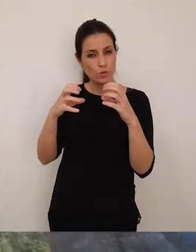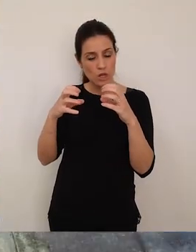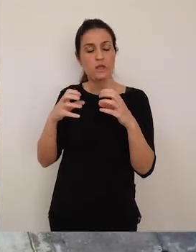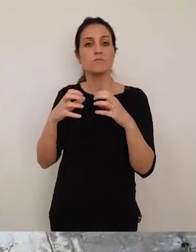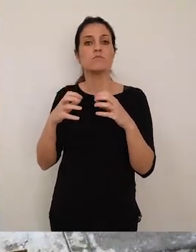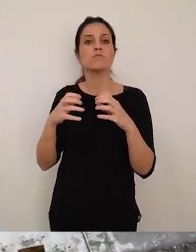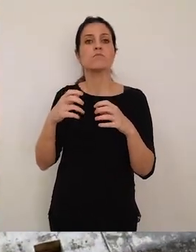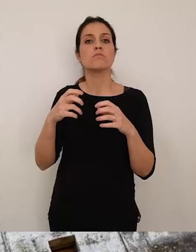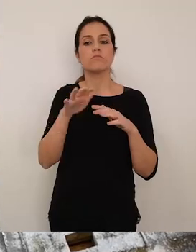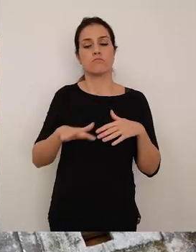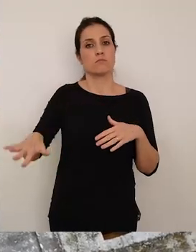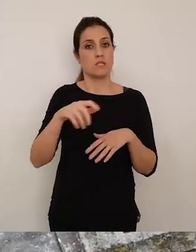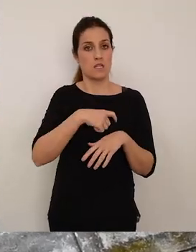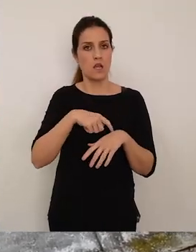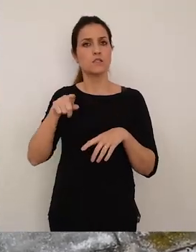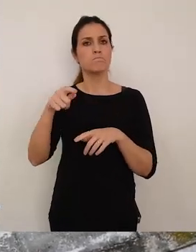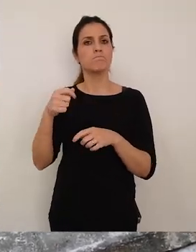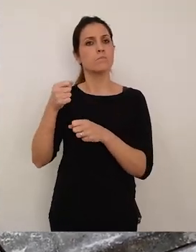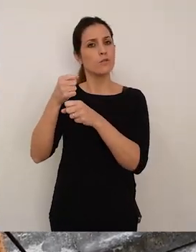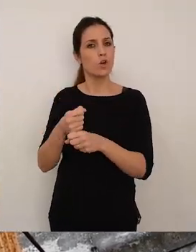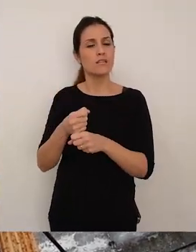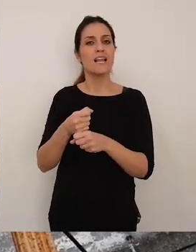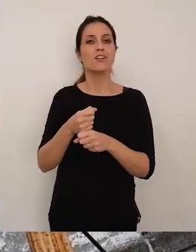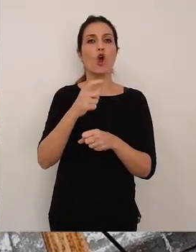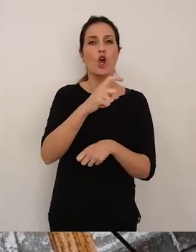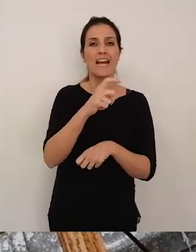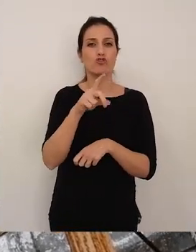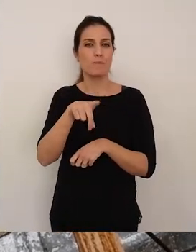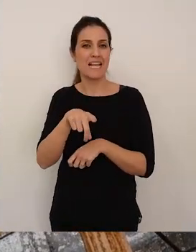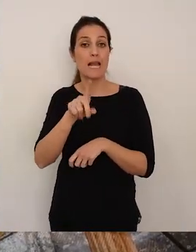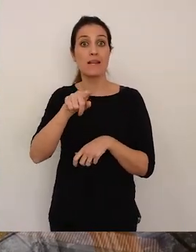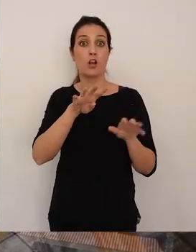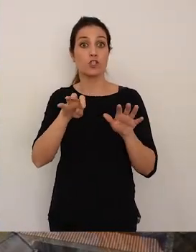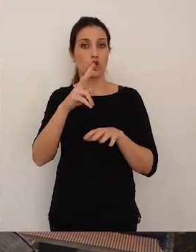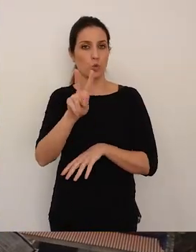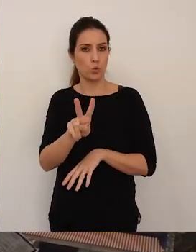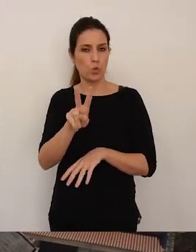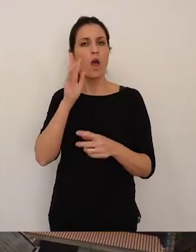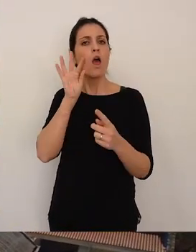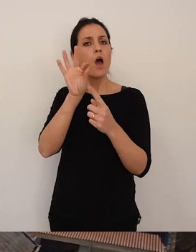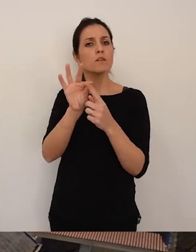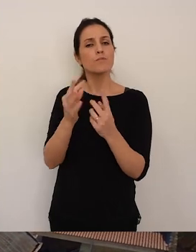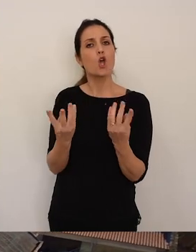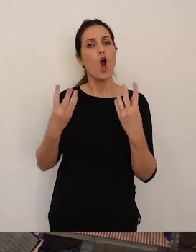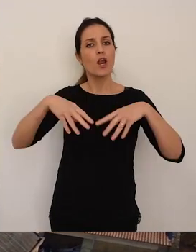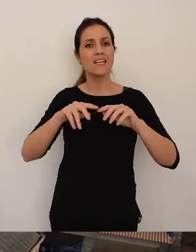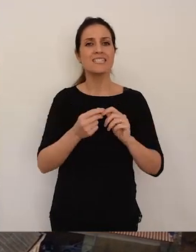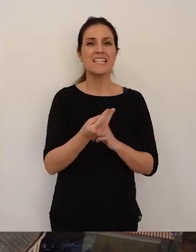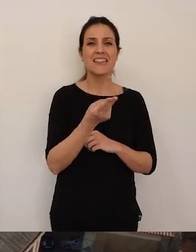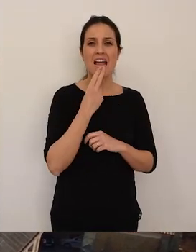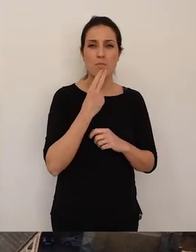Venne istituita dall'onorevole Alfredo Codacci Pisanelli nel 1902 allo scopo di organizzare le fasi